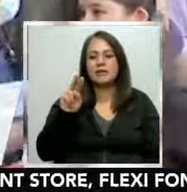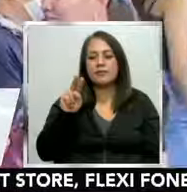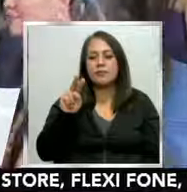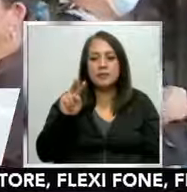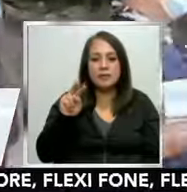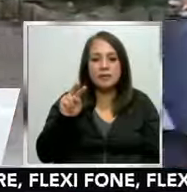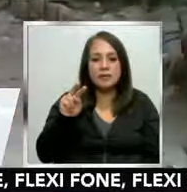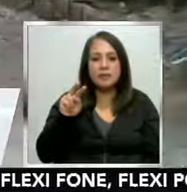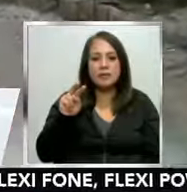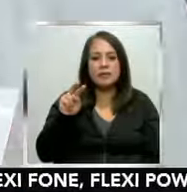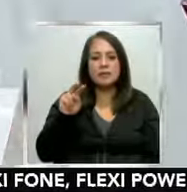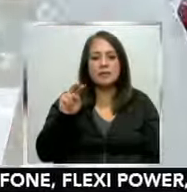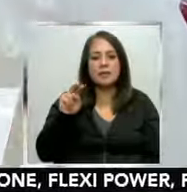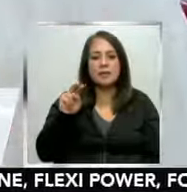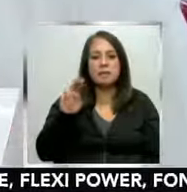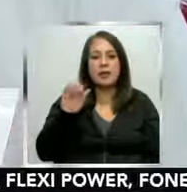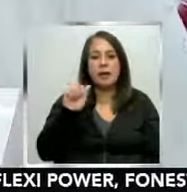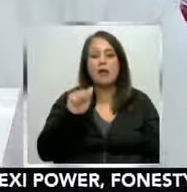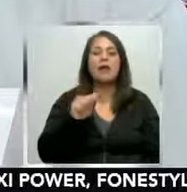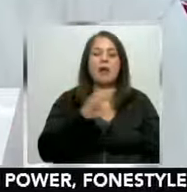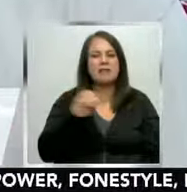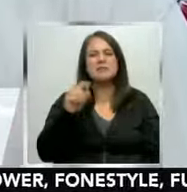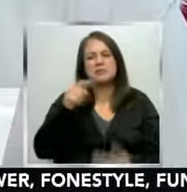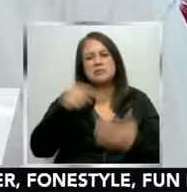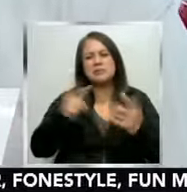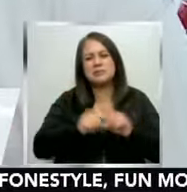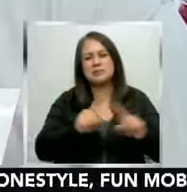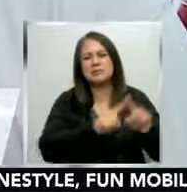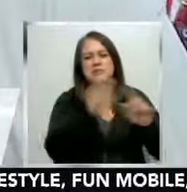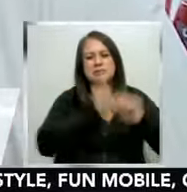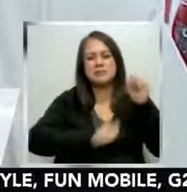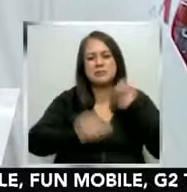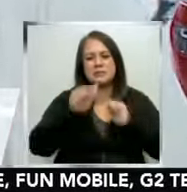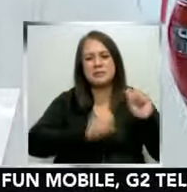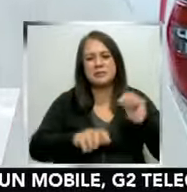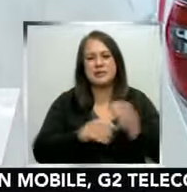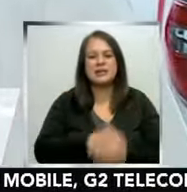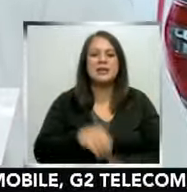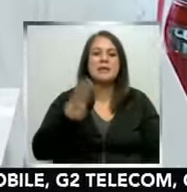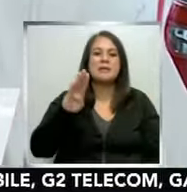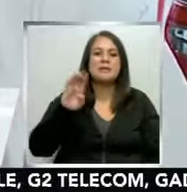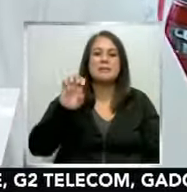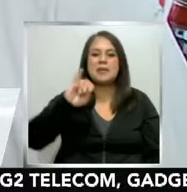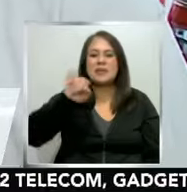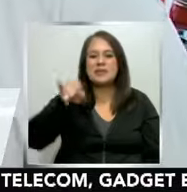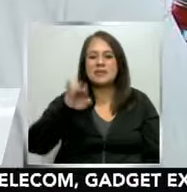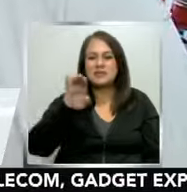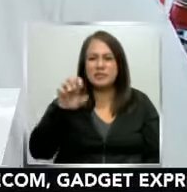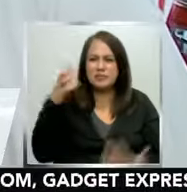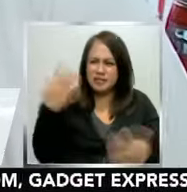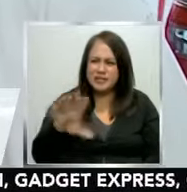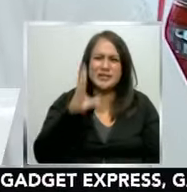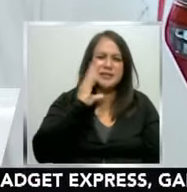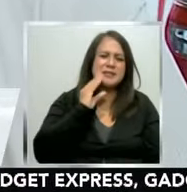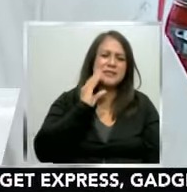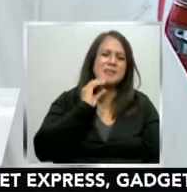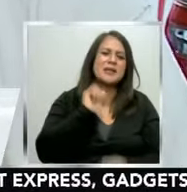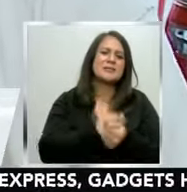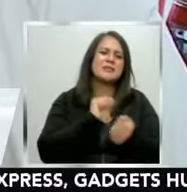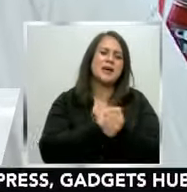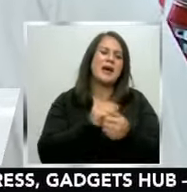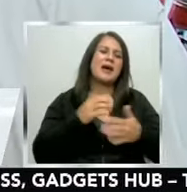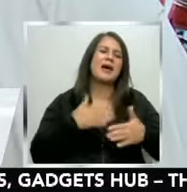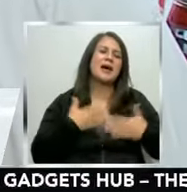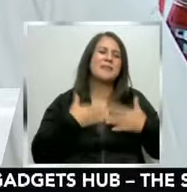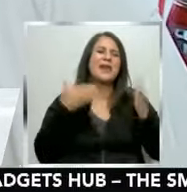at Arthur Sulinap. Napakasaya kasi si Kuya Benji, nakatrabaho ko na at happy ako to be with him again.